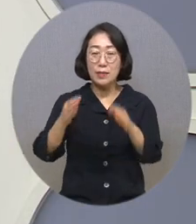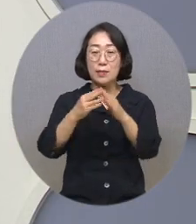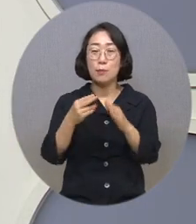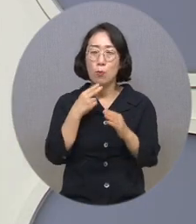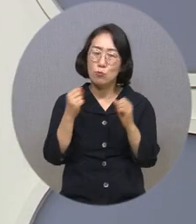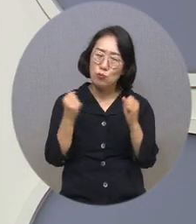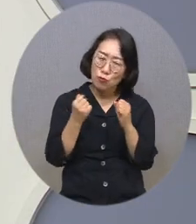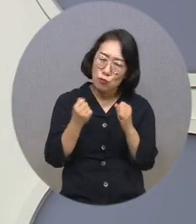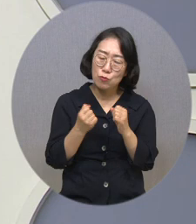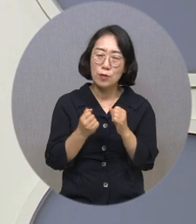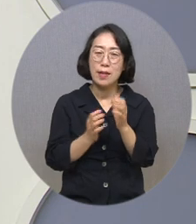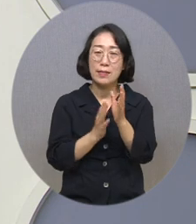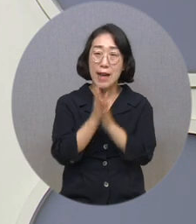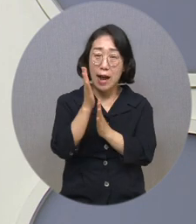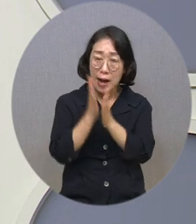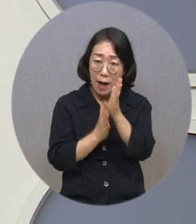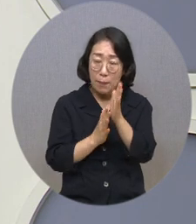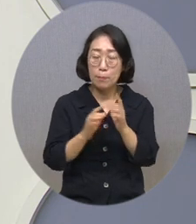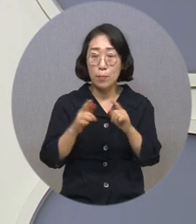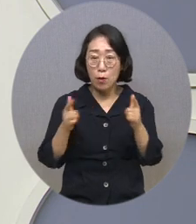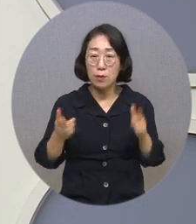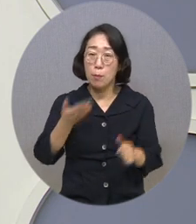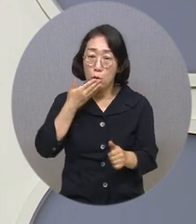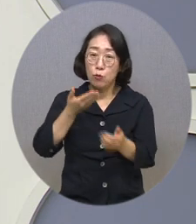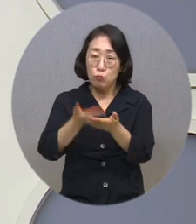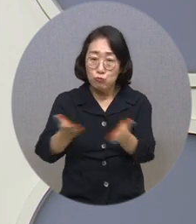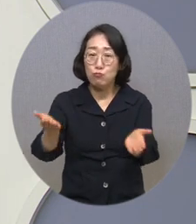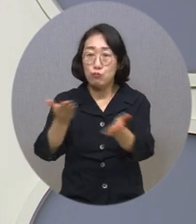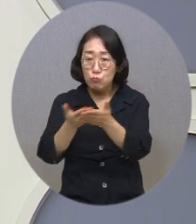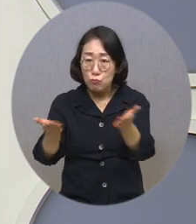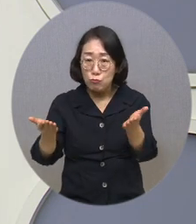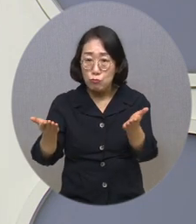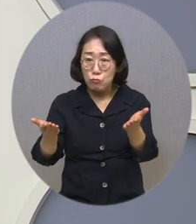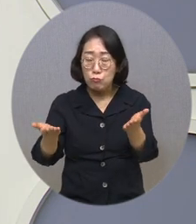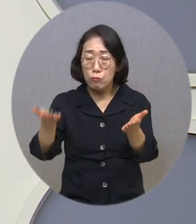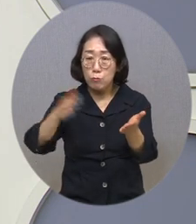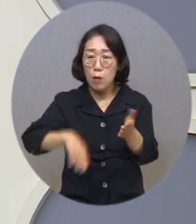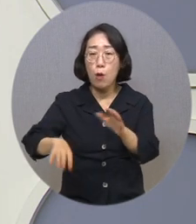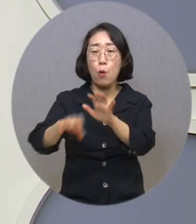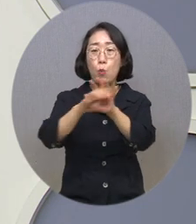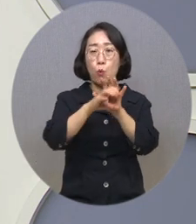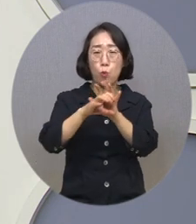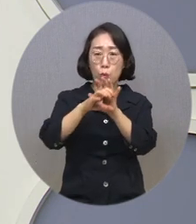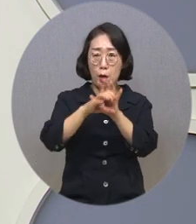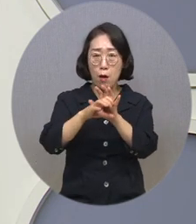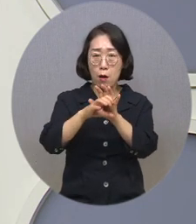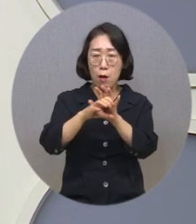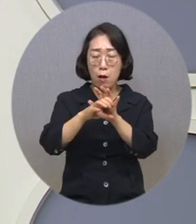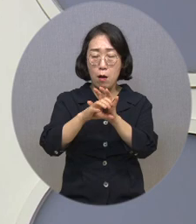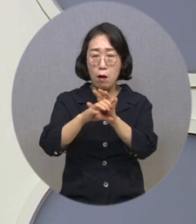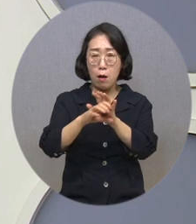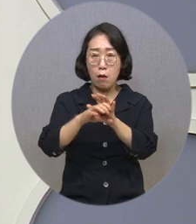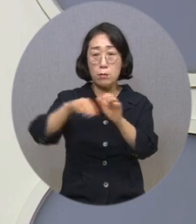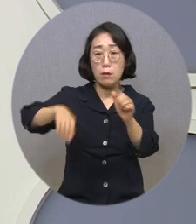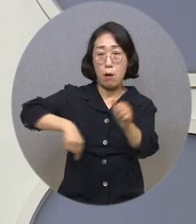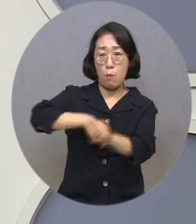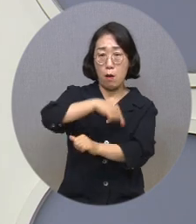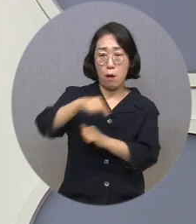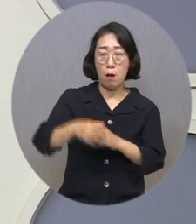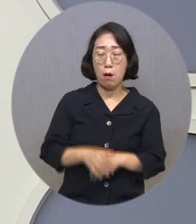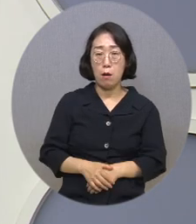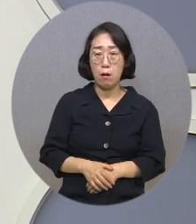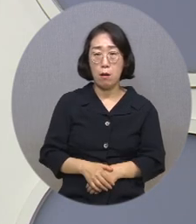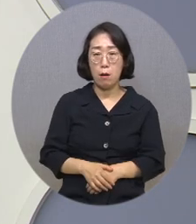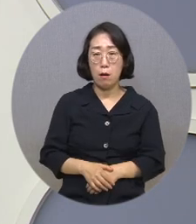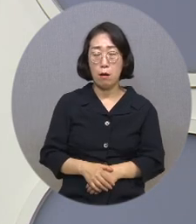또는 자활사업 이제 이런 거 했지만은 보니까 코로나 그 서울역이나 용산역 가보니까 탁골공원 이게